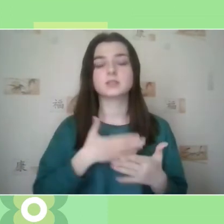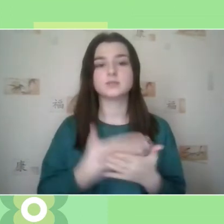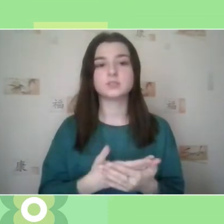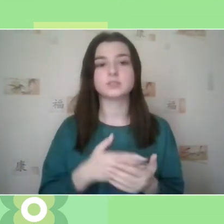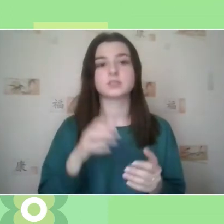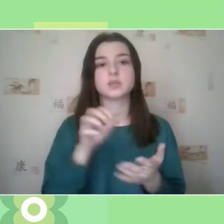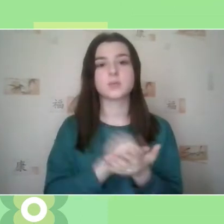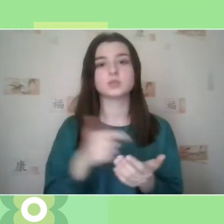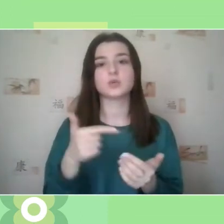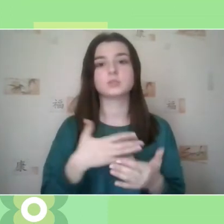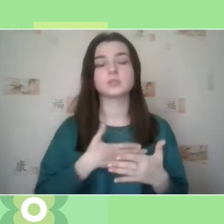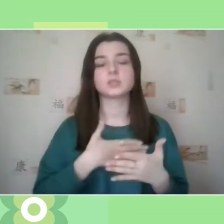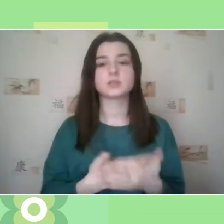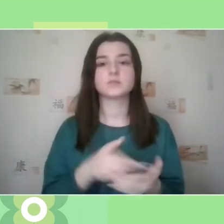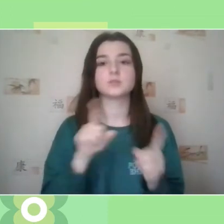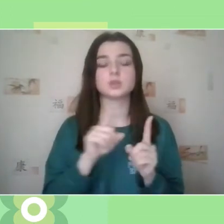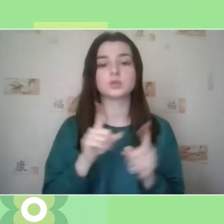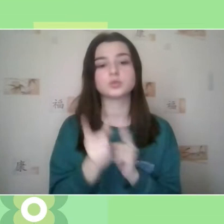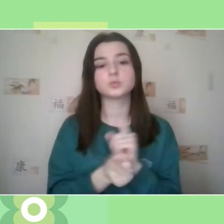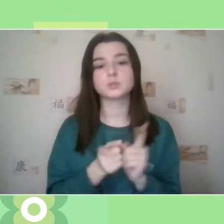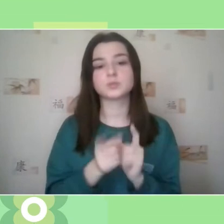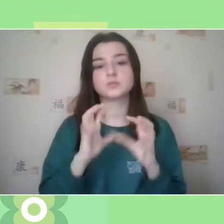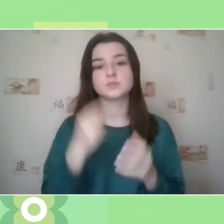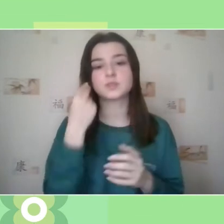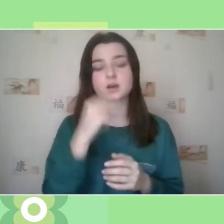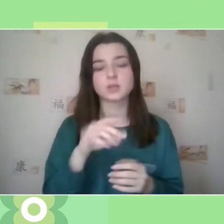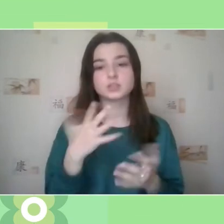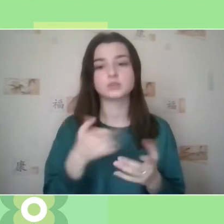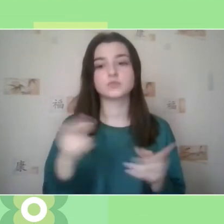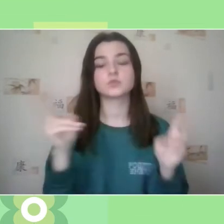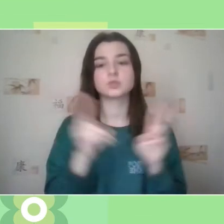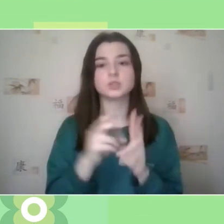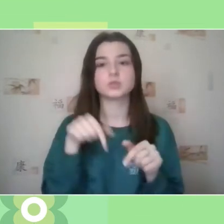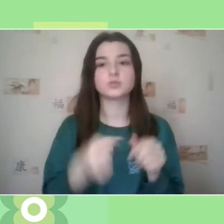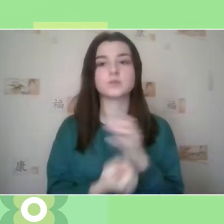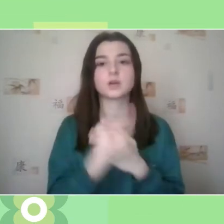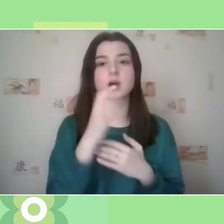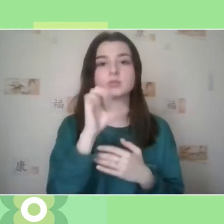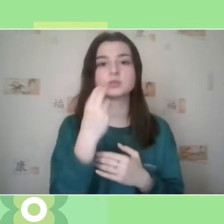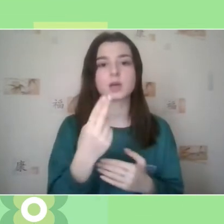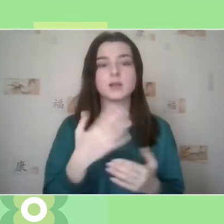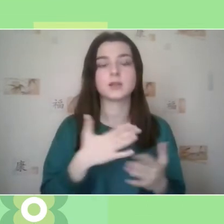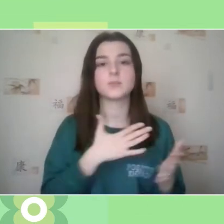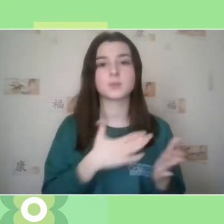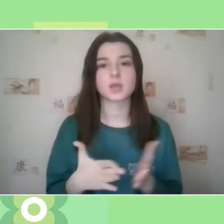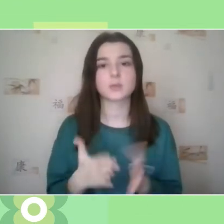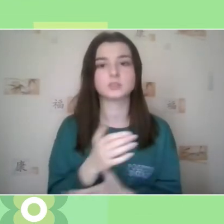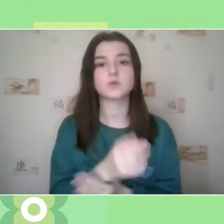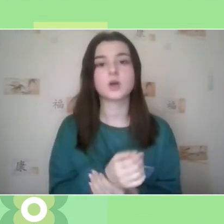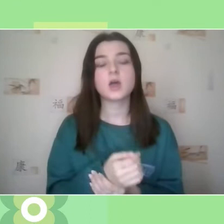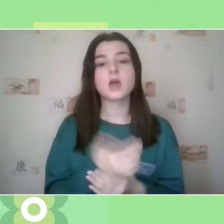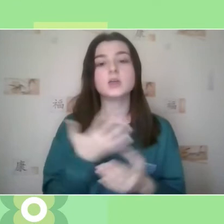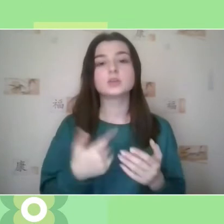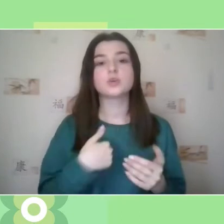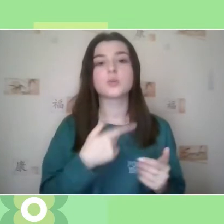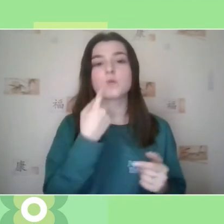на краще. І це два різні полюси. Якщо вони зустрічаються, тут виникає соціальне підприємство. Але зараз не про це. Якщо ми говоримо про